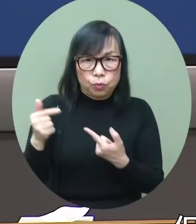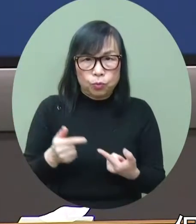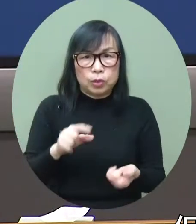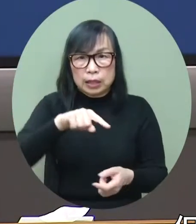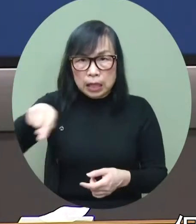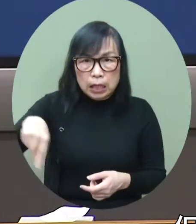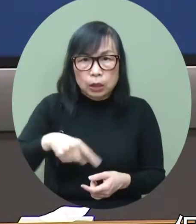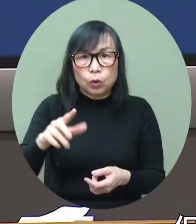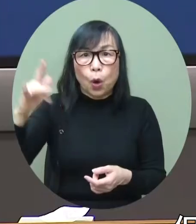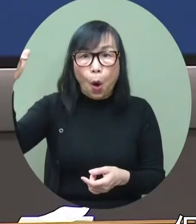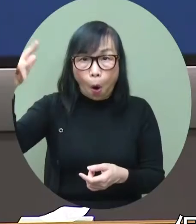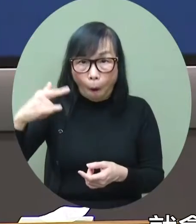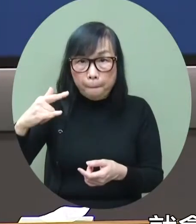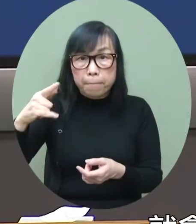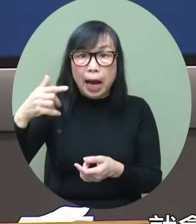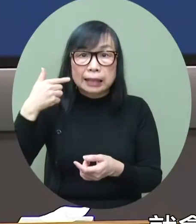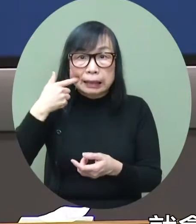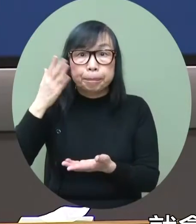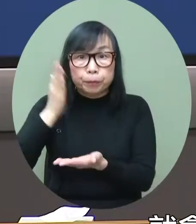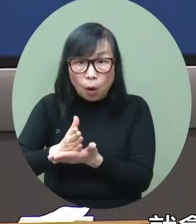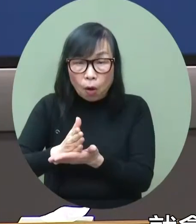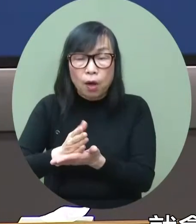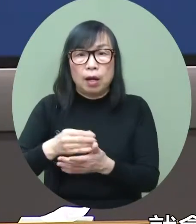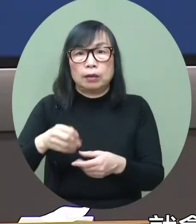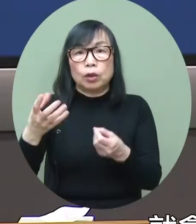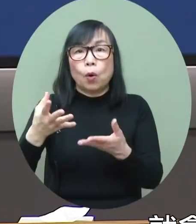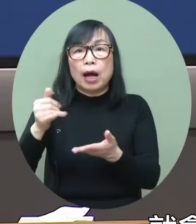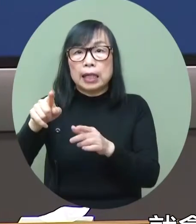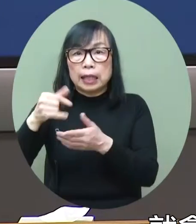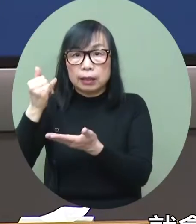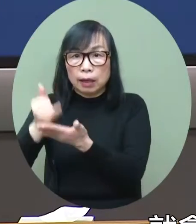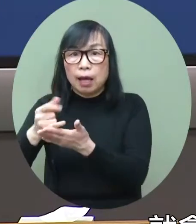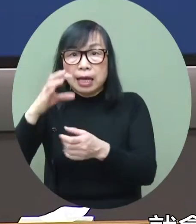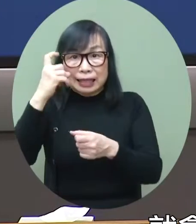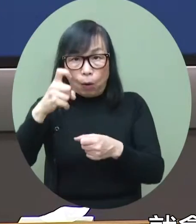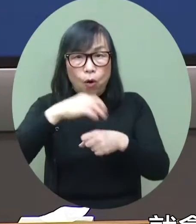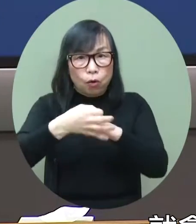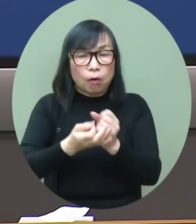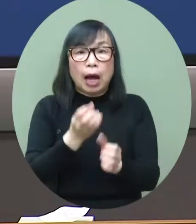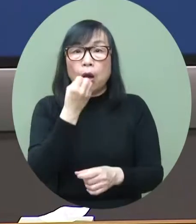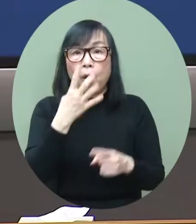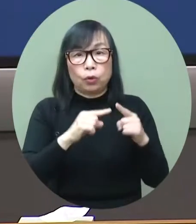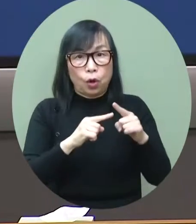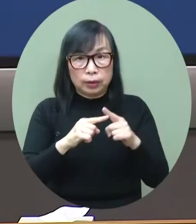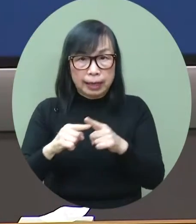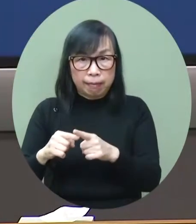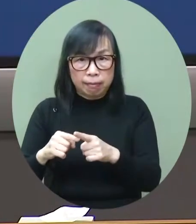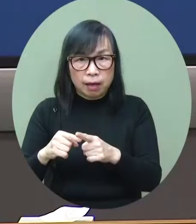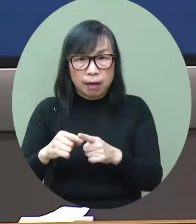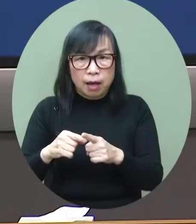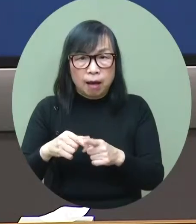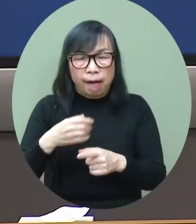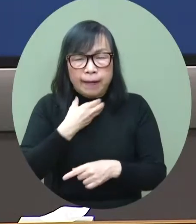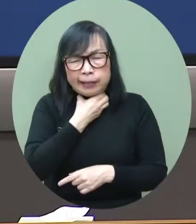區性航班熔斷機制，就會令到大量滯留喺九個國家嘅香港人係帶嚟極大嘅